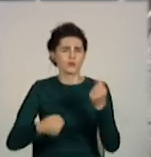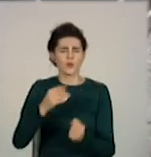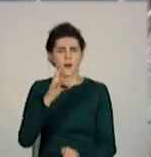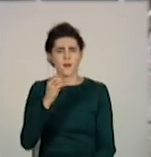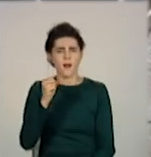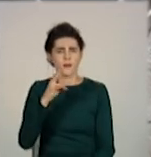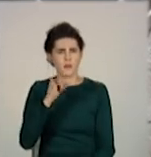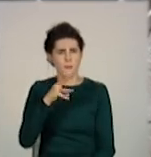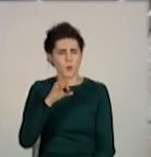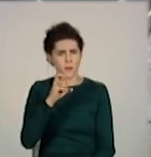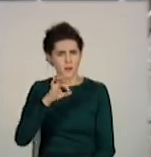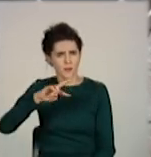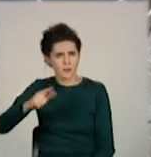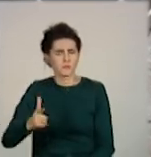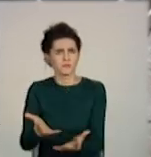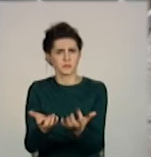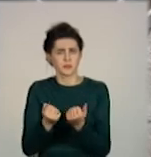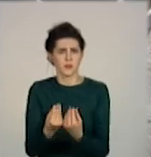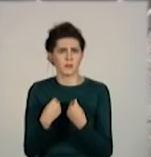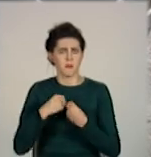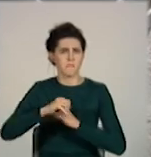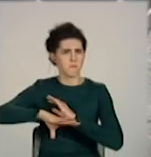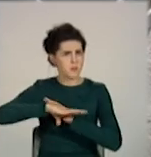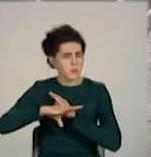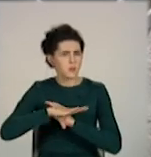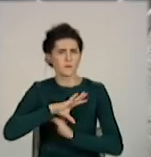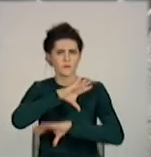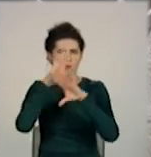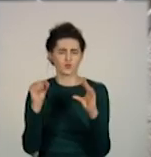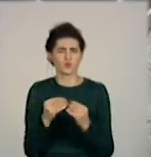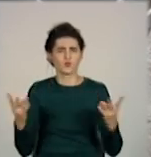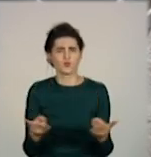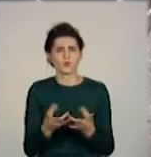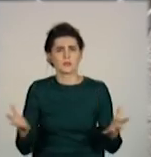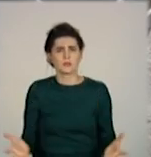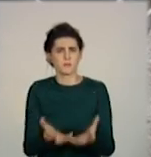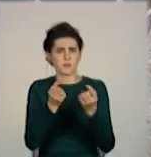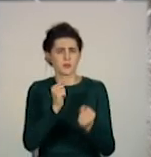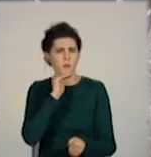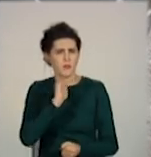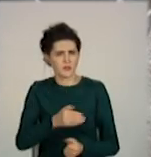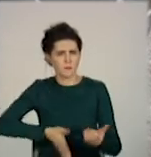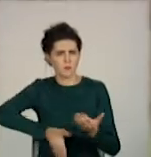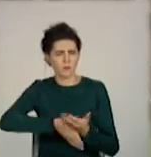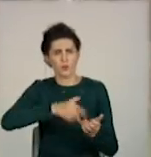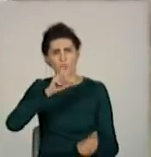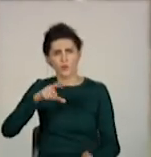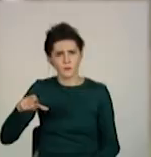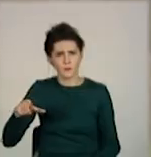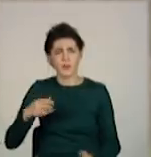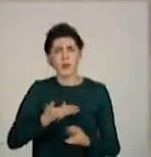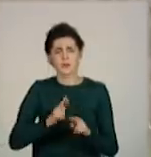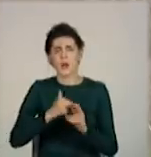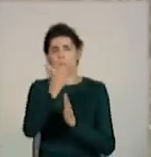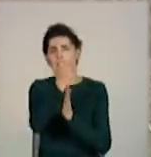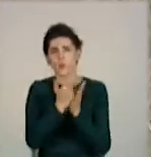які, в принципі, в якому є все, що потрібно для надання кваліфікованої медичної допомоги. У межах